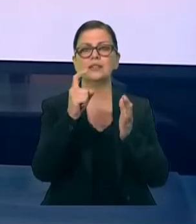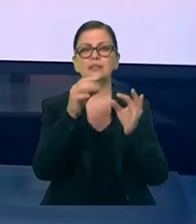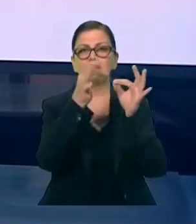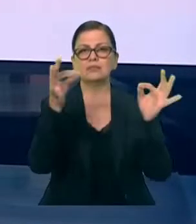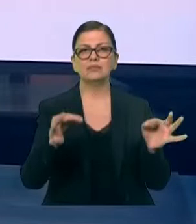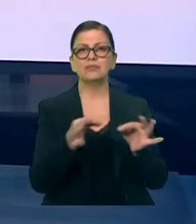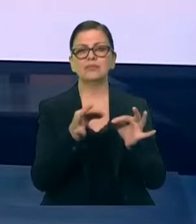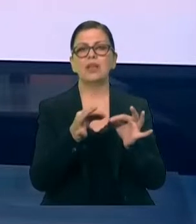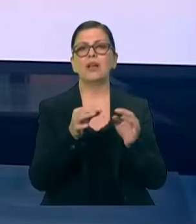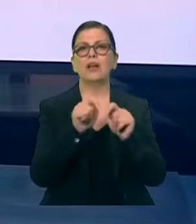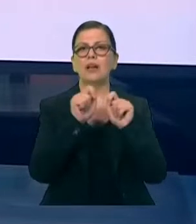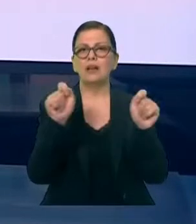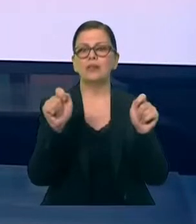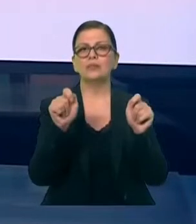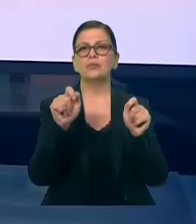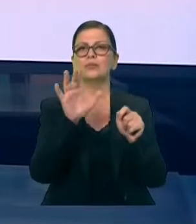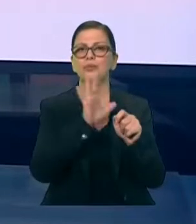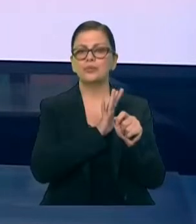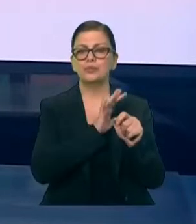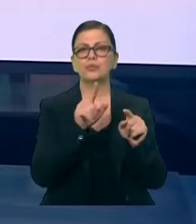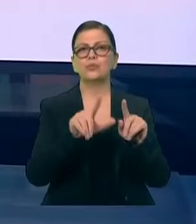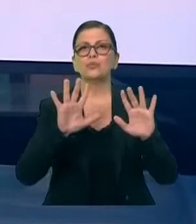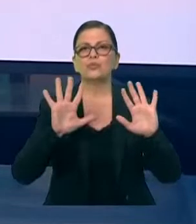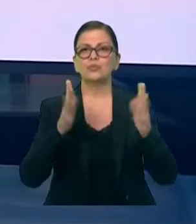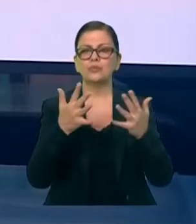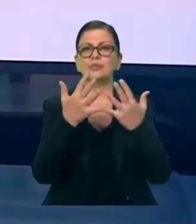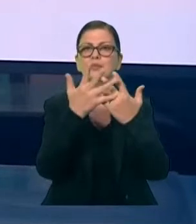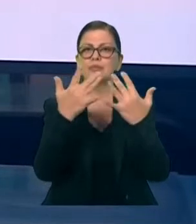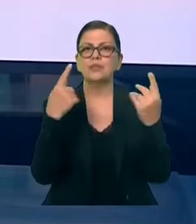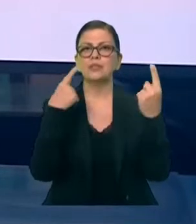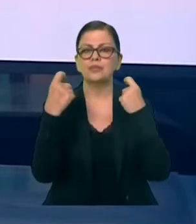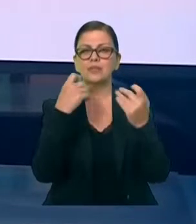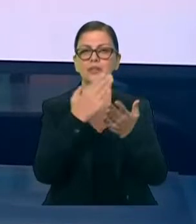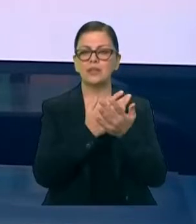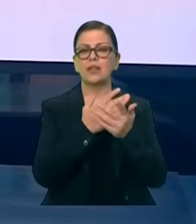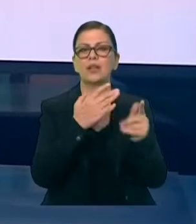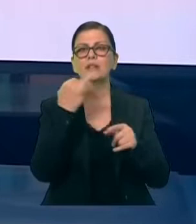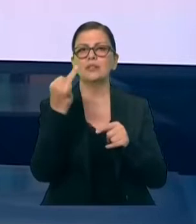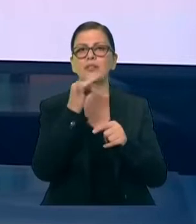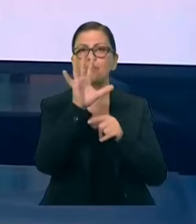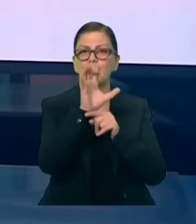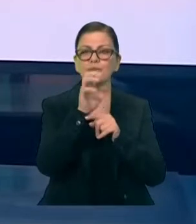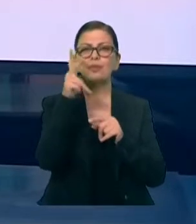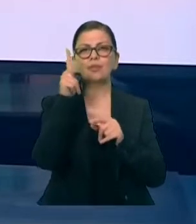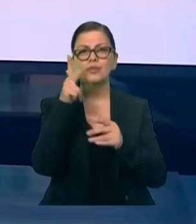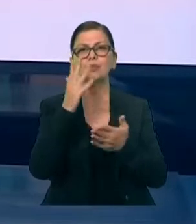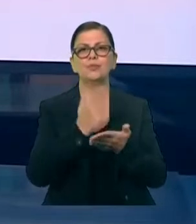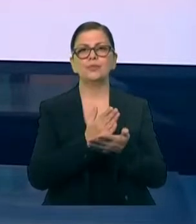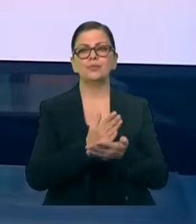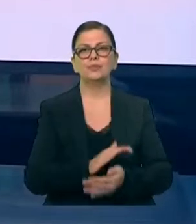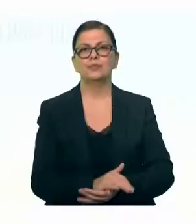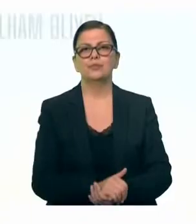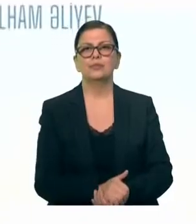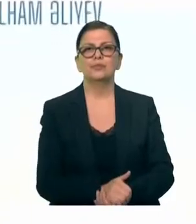vətən müharibəsinin gedişatı, baş verən mühüm hadisələr yer alıb. Prosesi əks etdirən foto və videolar yerləşdirilib.